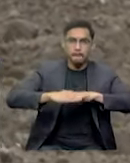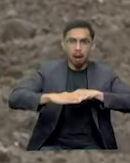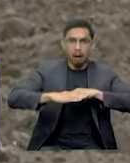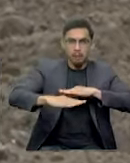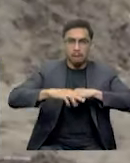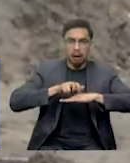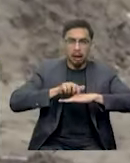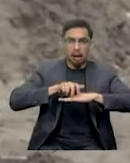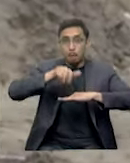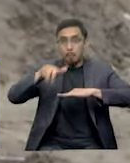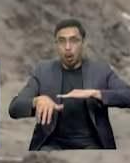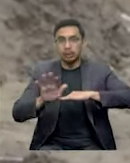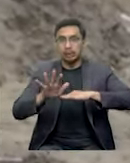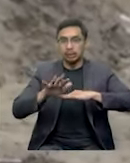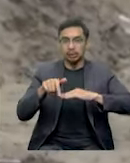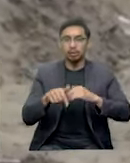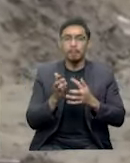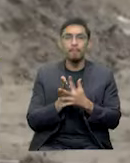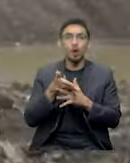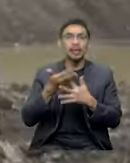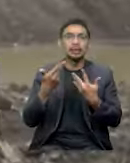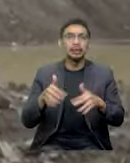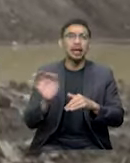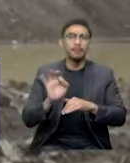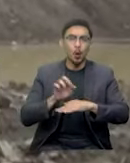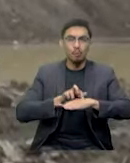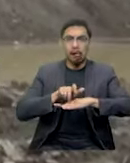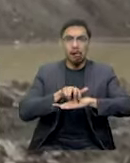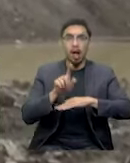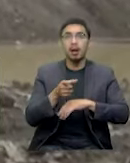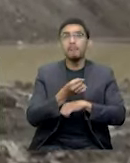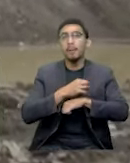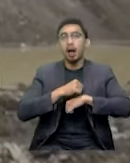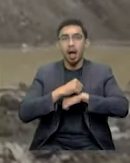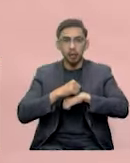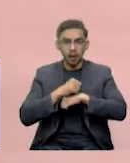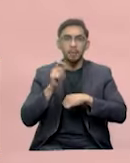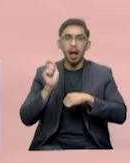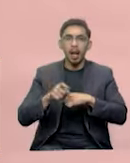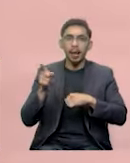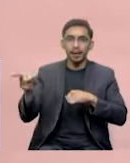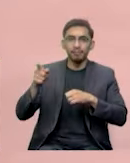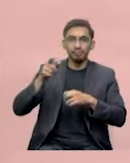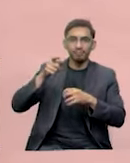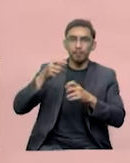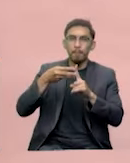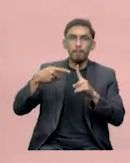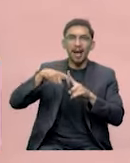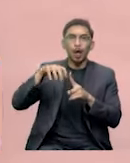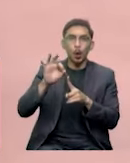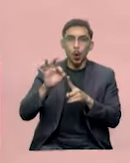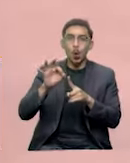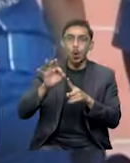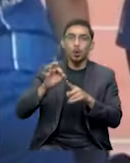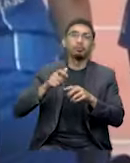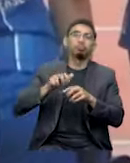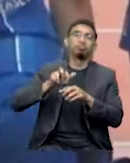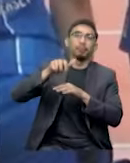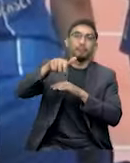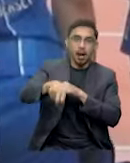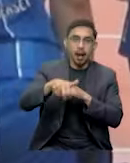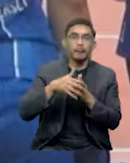tercebur lantaran proyek belum selesai. Sejumlah atlet juga memanfaatkan alat berat beko untuk menyeberang. Pertandingan cabur voli